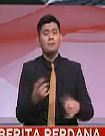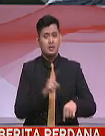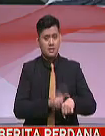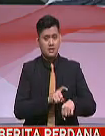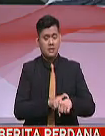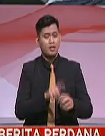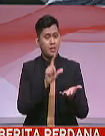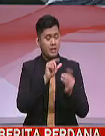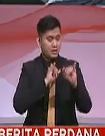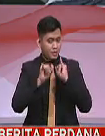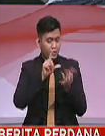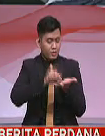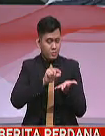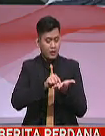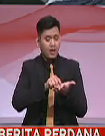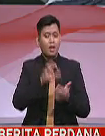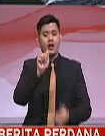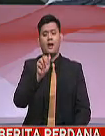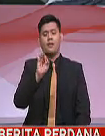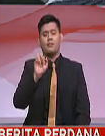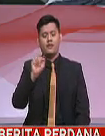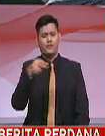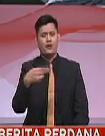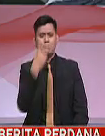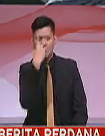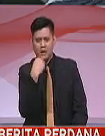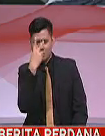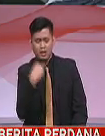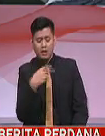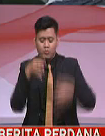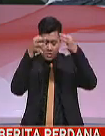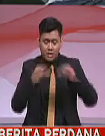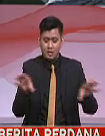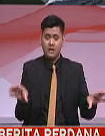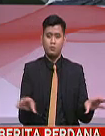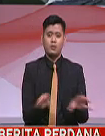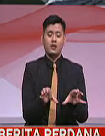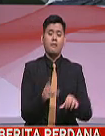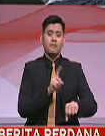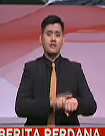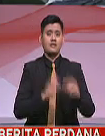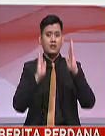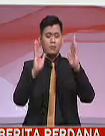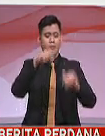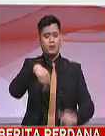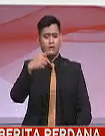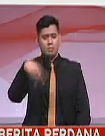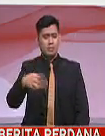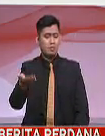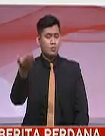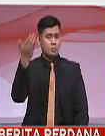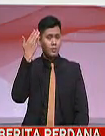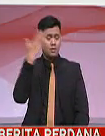satu sidang media hari ini Saida to Afifah dalam menara sepak berkata keputusan itu diambil ketika tempo perintah kau ledakan pipi lalu namun